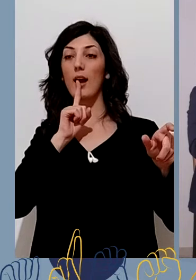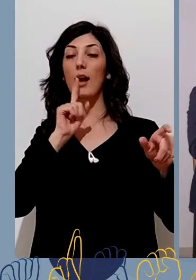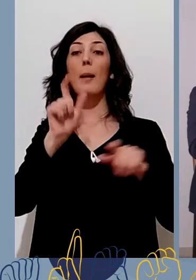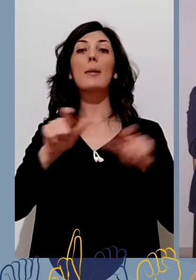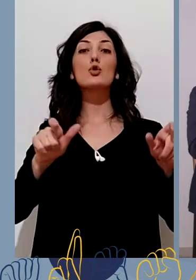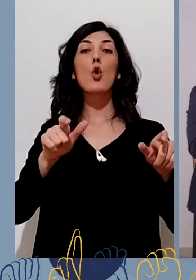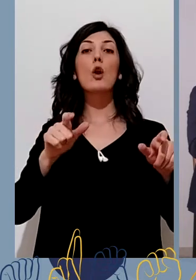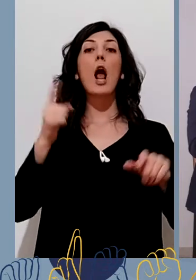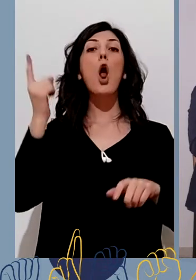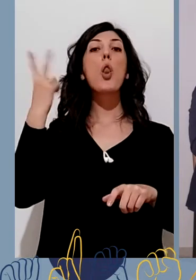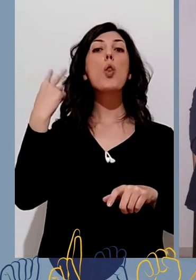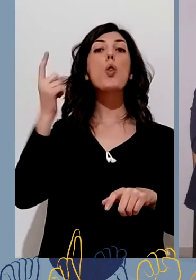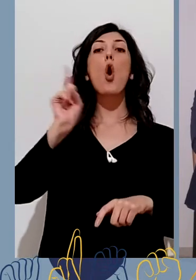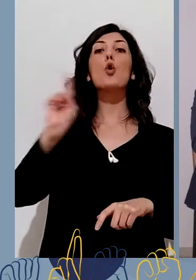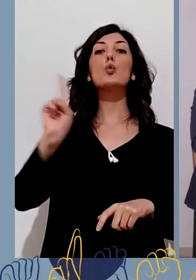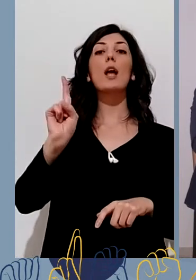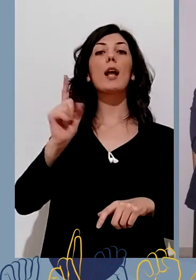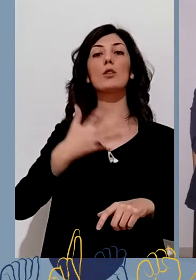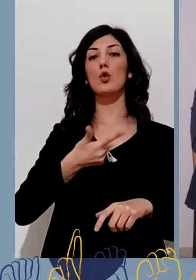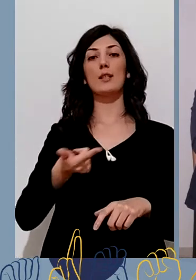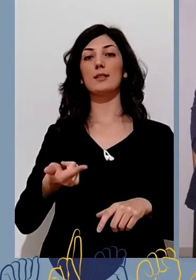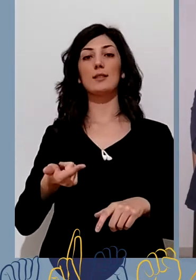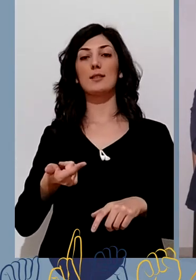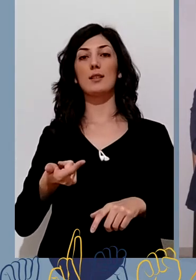classificare una persona per quello che non ha.